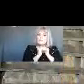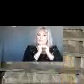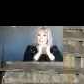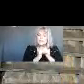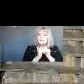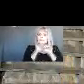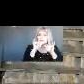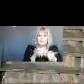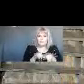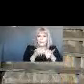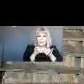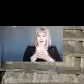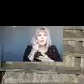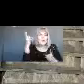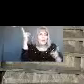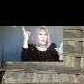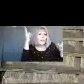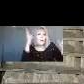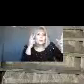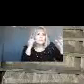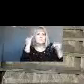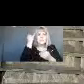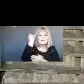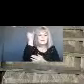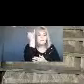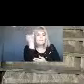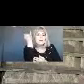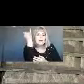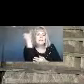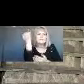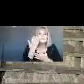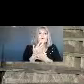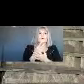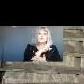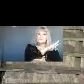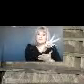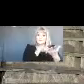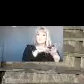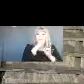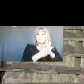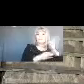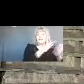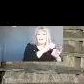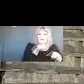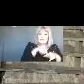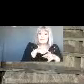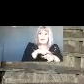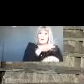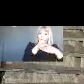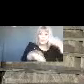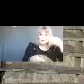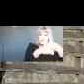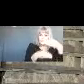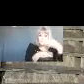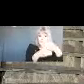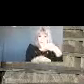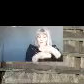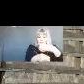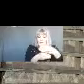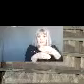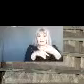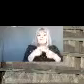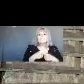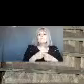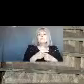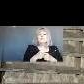Ek nooi jou dan uit om in aanbidding te bly en miskien jou oë toe te maak, luister met jou verbeelding en ons gaan dan nou die story oorvertel. Hierdie